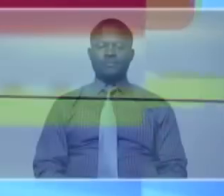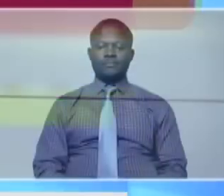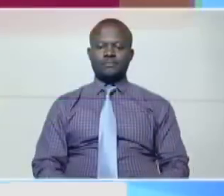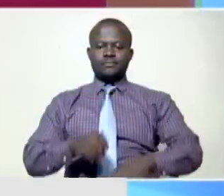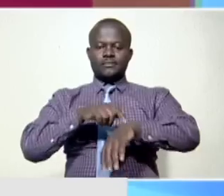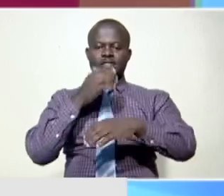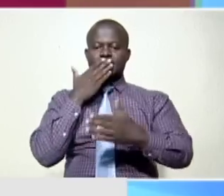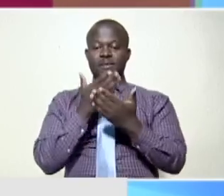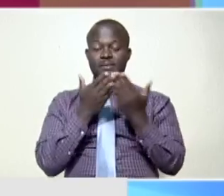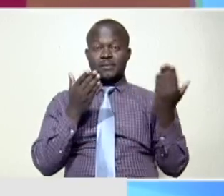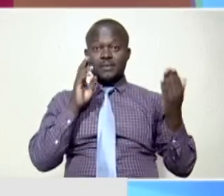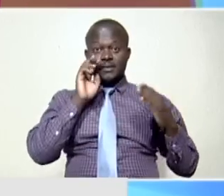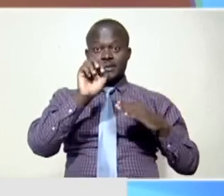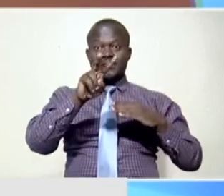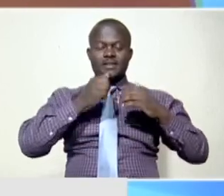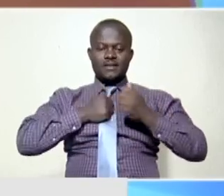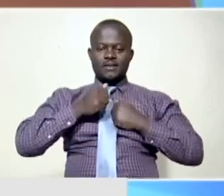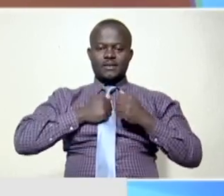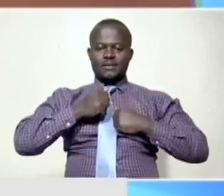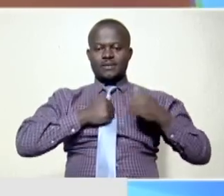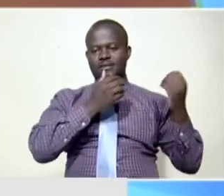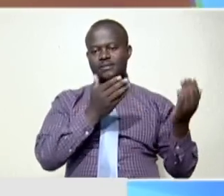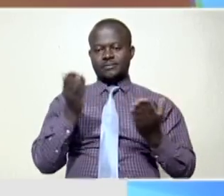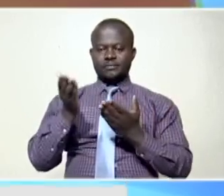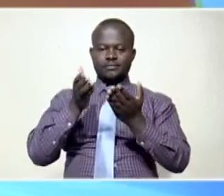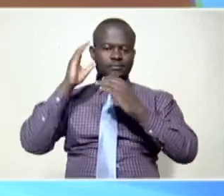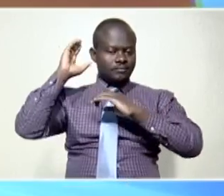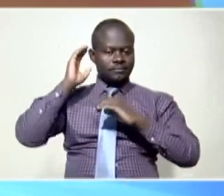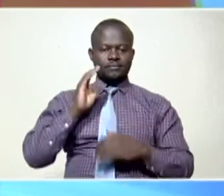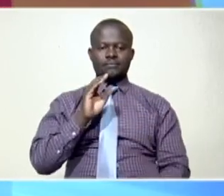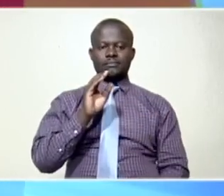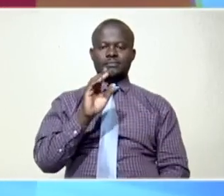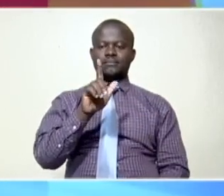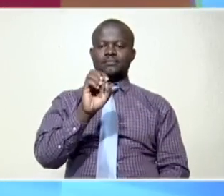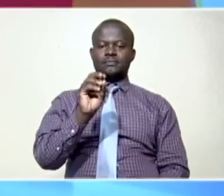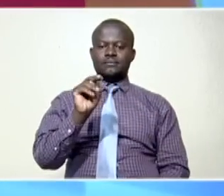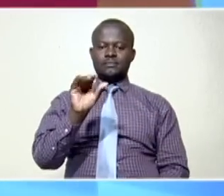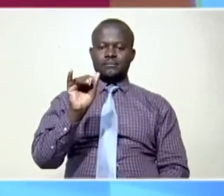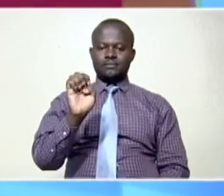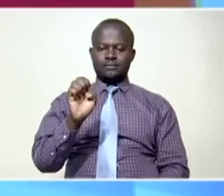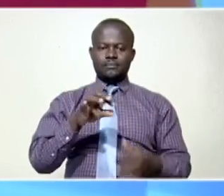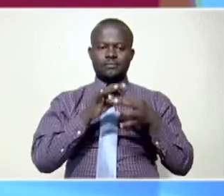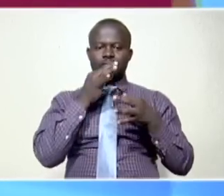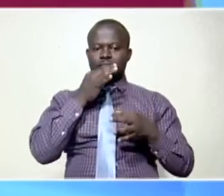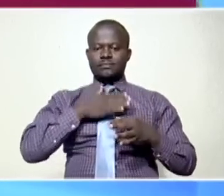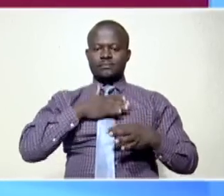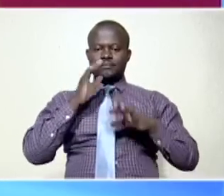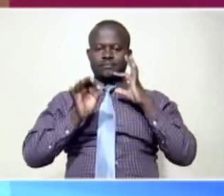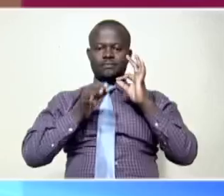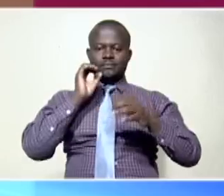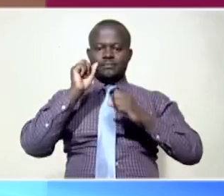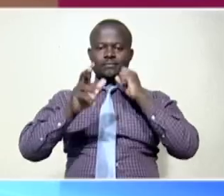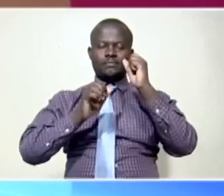byiza kuri mwese abakurikiye televiziyo y'u Rwanda tubahaye ikaze muri aya makuru mujye kugezwaho nange Leon Sikanzaire fatanyije na Fidel